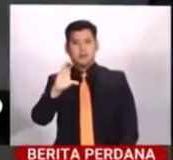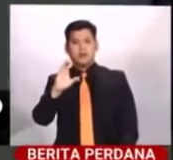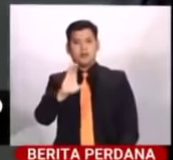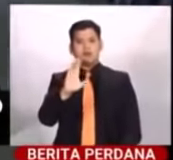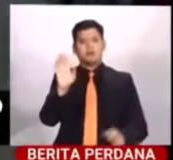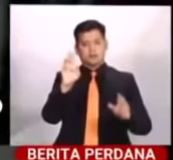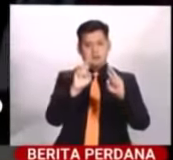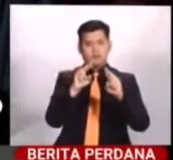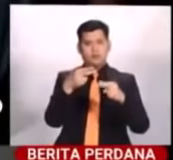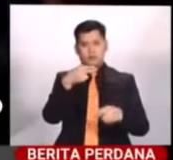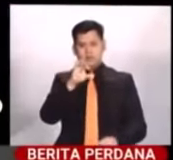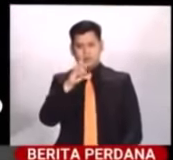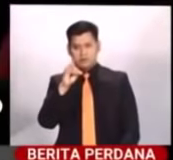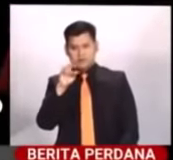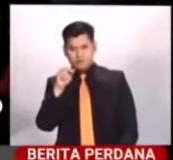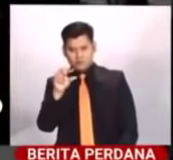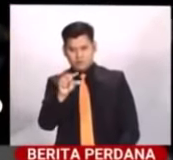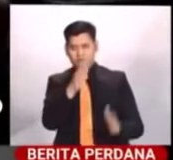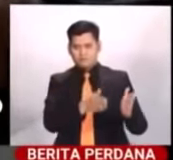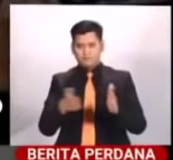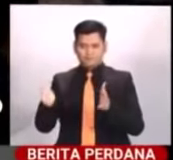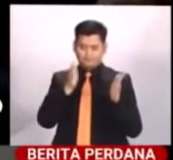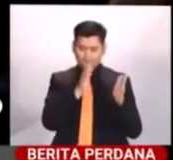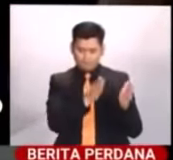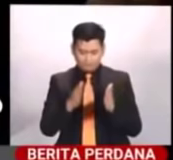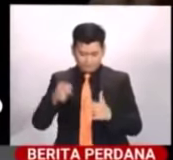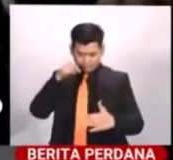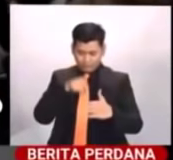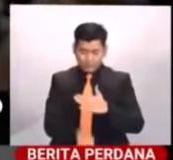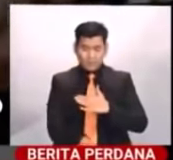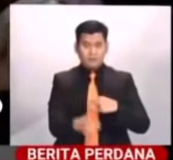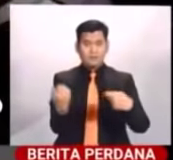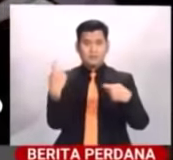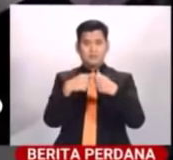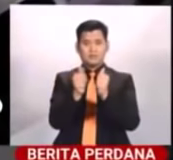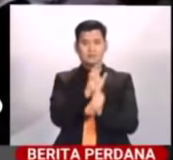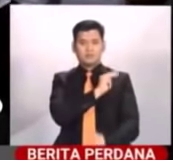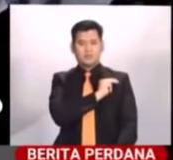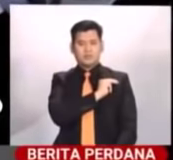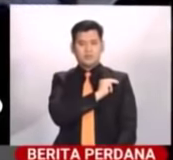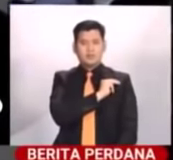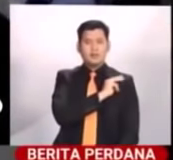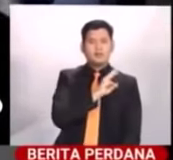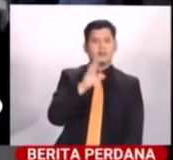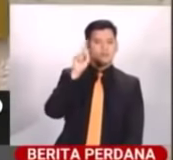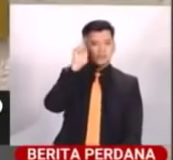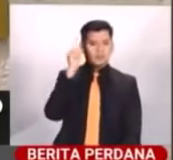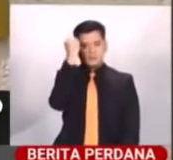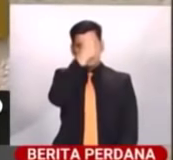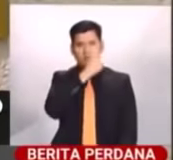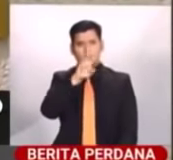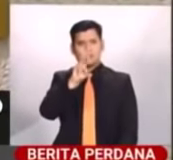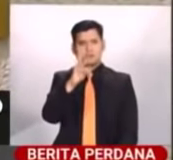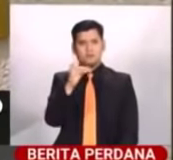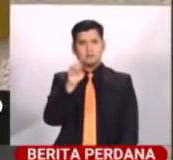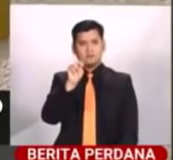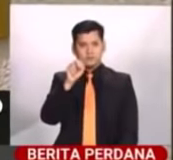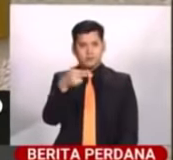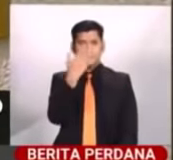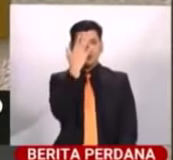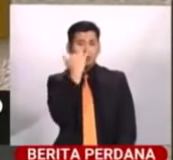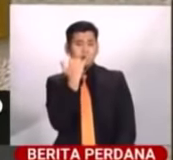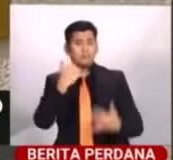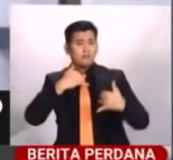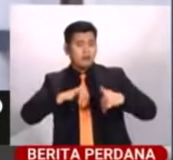juga gagal menyediakan pelan terperinci pelaksanaannya kepada kementerian. Tan Sri Madinah menjawab soalan pihak pembelaan mengapa